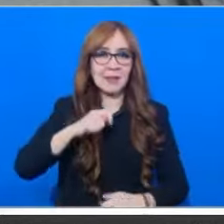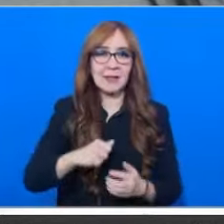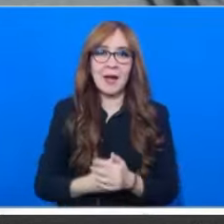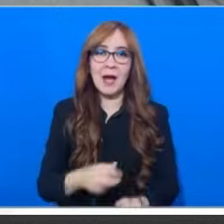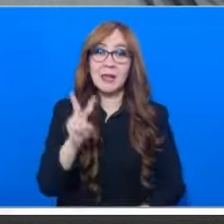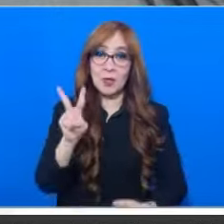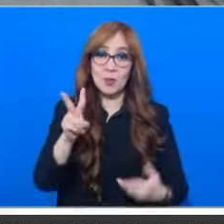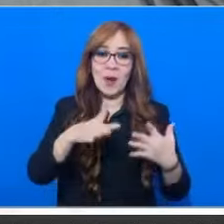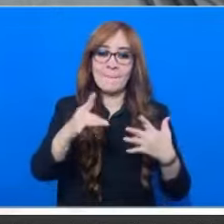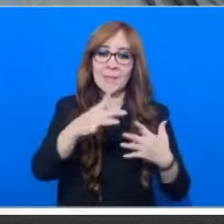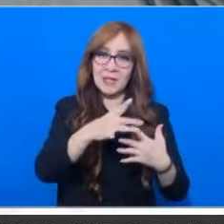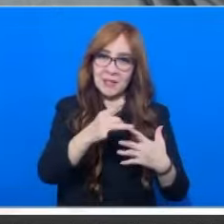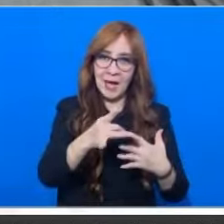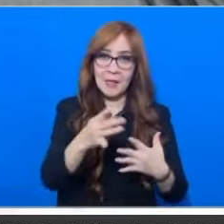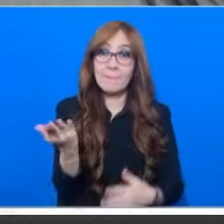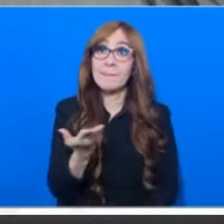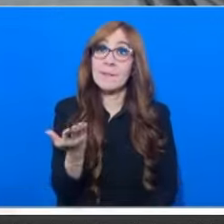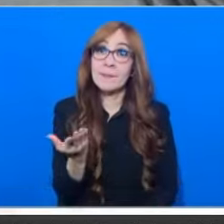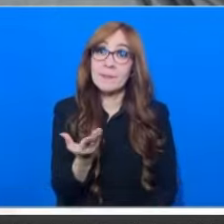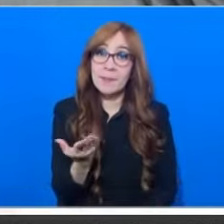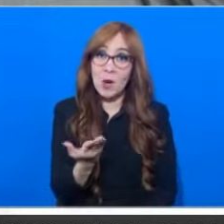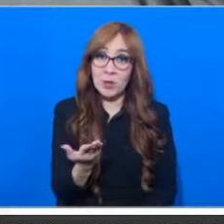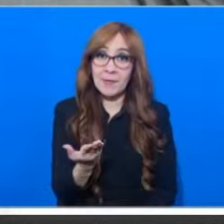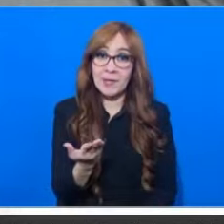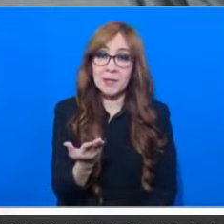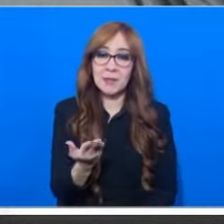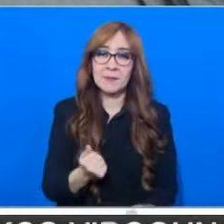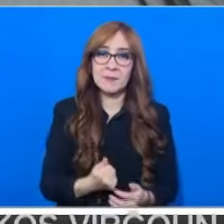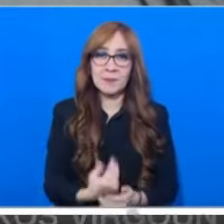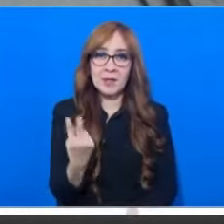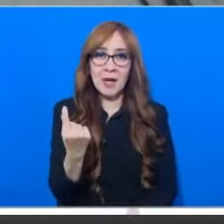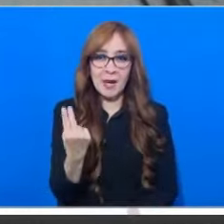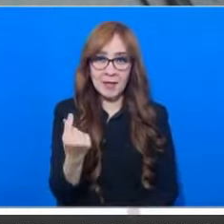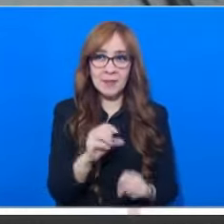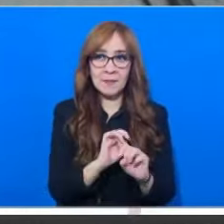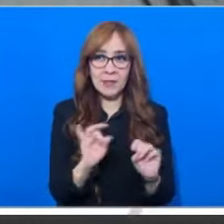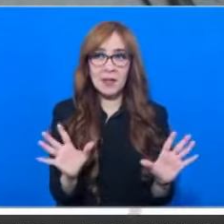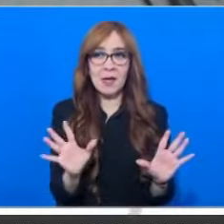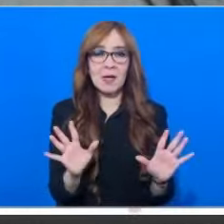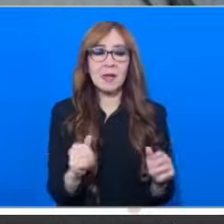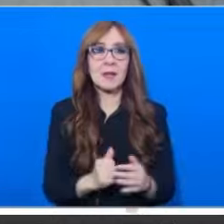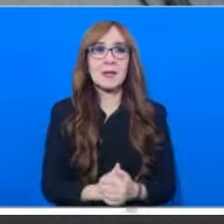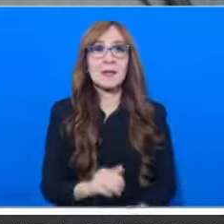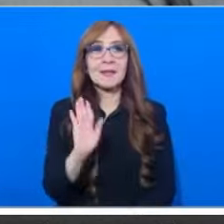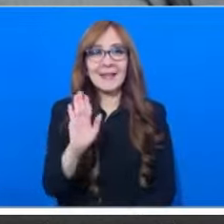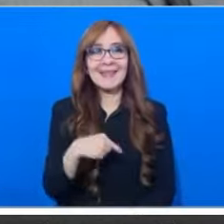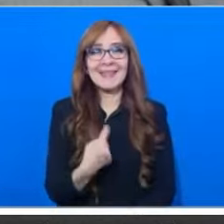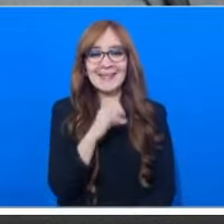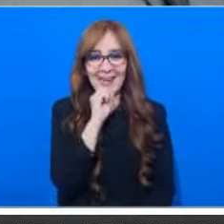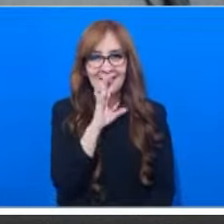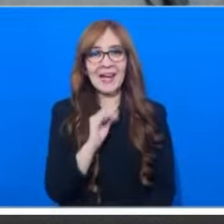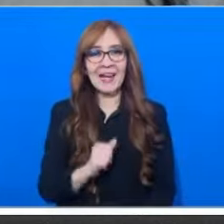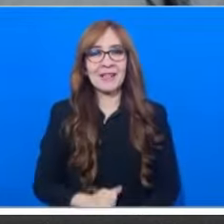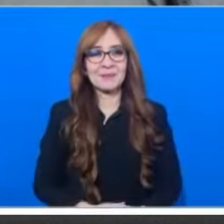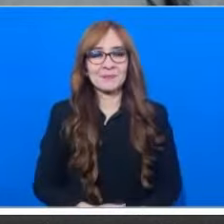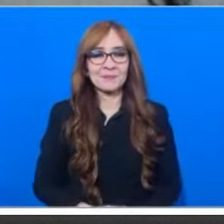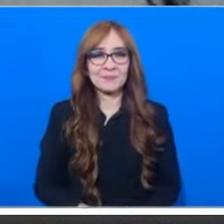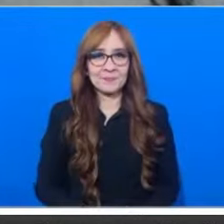para penikmatnya, mau yang full daging atau ada yang lemaknya. Harganya juga beda ya? Beda. Nanti di akhir kita kasih tahu ya. Kita lanjut dulu.